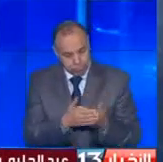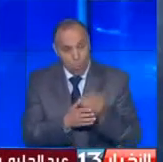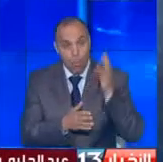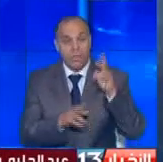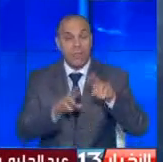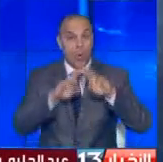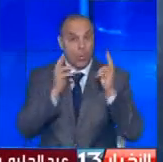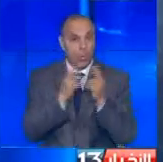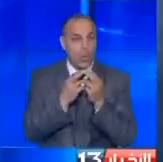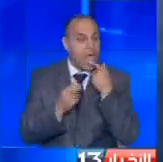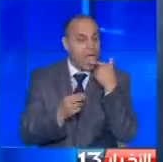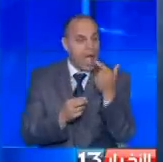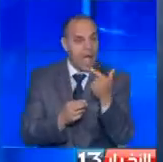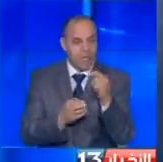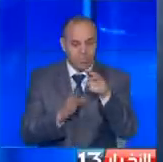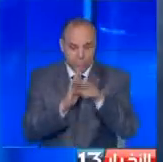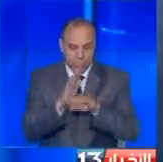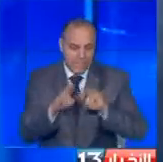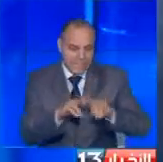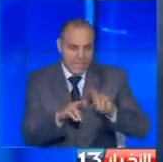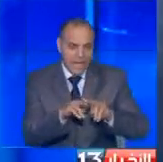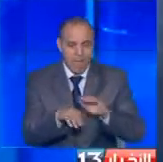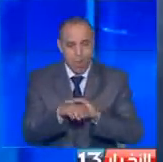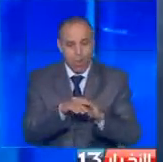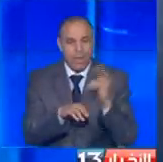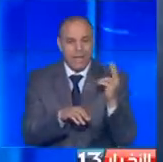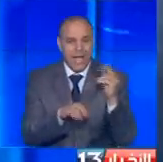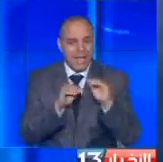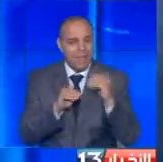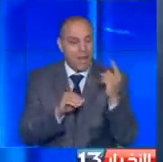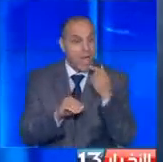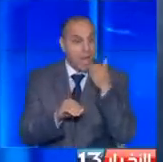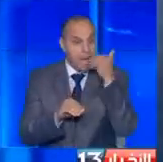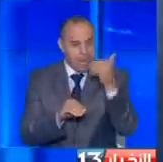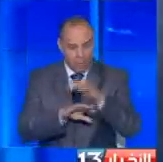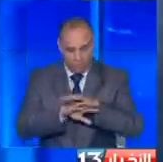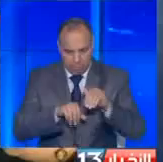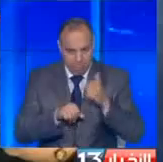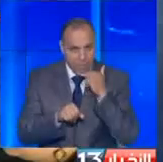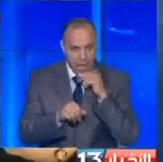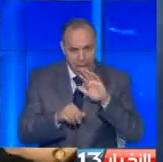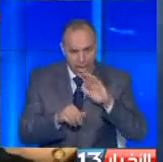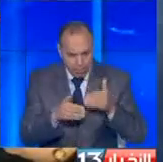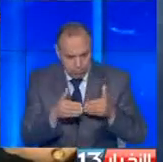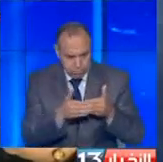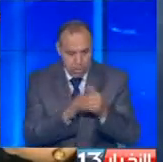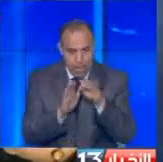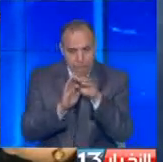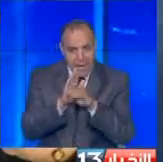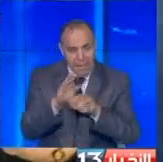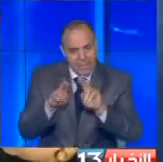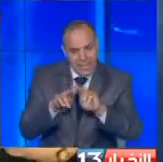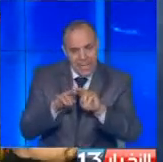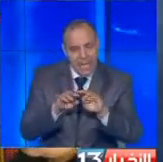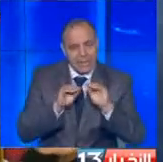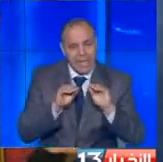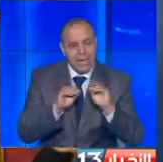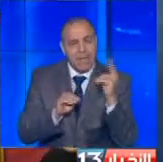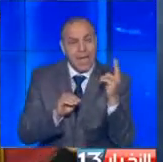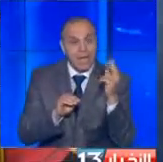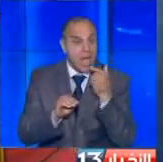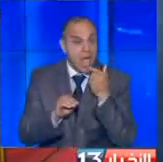الوطني لتنفيذ خطة الإصلاح في هذا المجال، وذلك بعد انتهاء العمل تقريبا على برنامج الإصلاح في التعليم